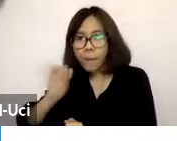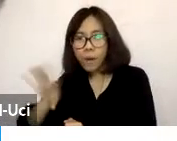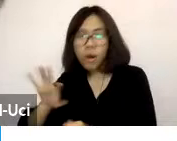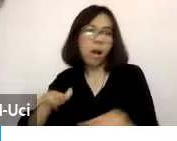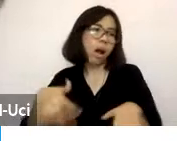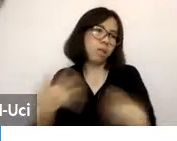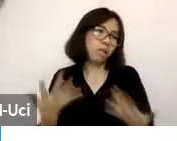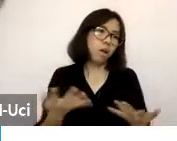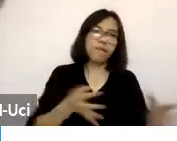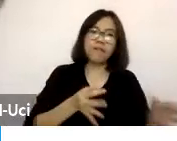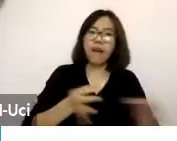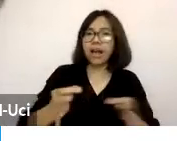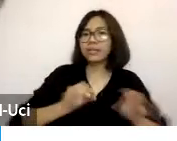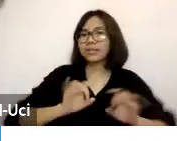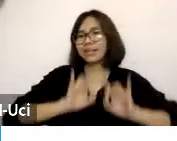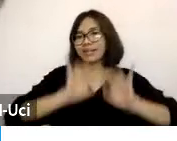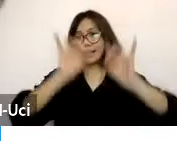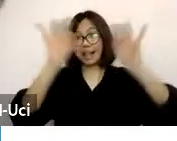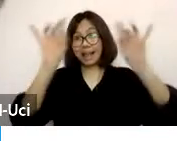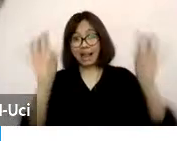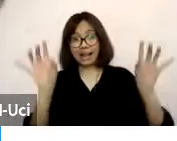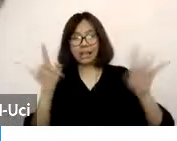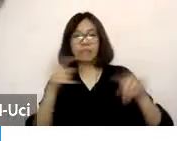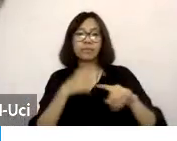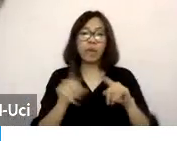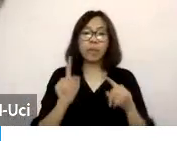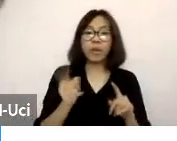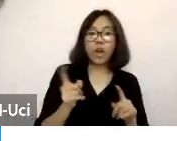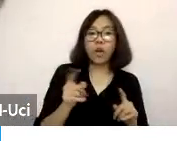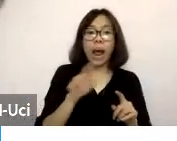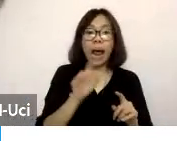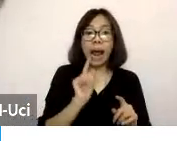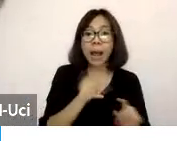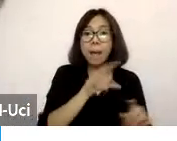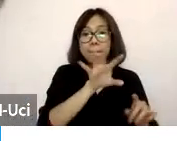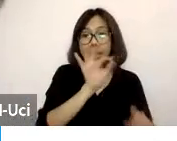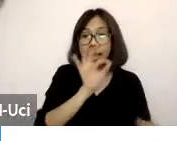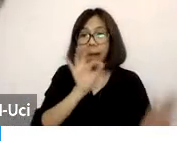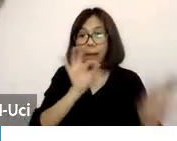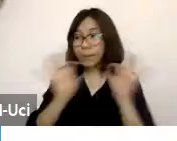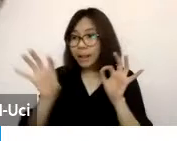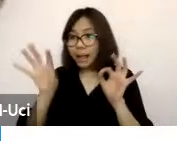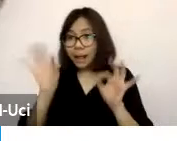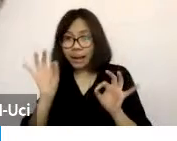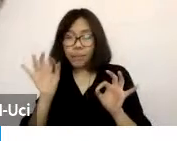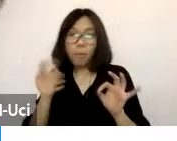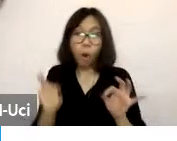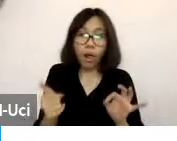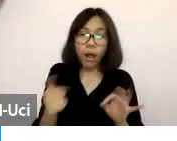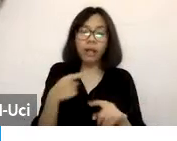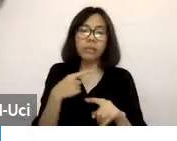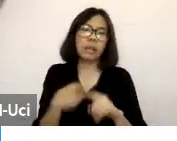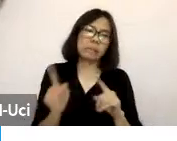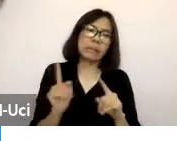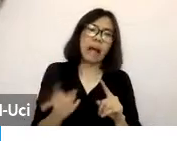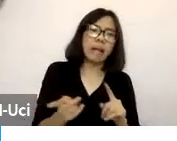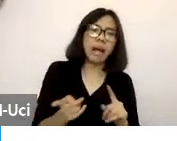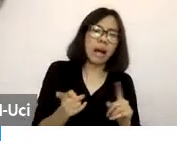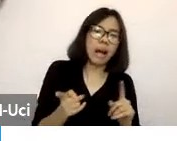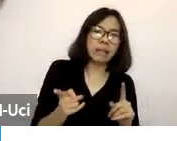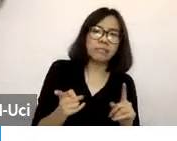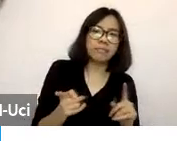ya tapi bagaimanapun ketika bicara kemewahan ini tentu saja belum punya sebuah kekurangan ya bahwa potensi-potensi